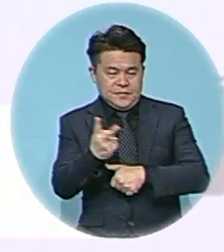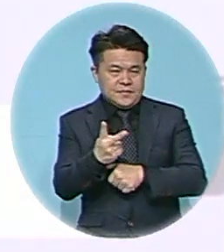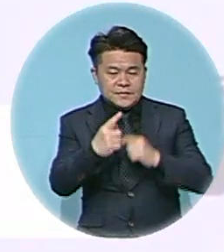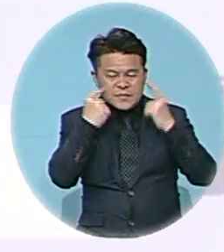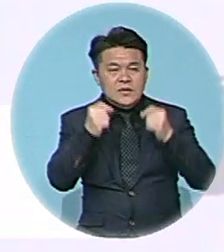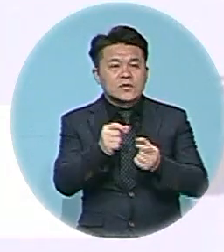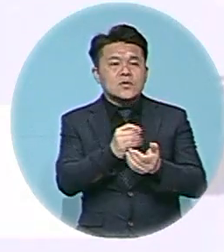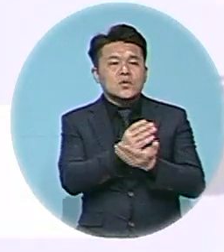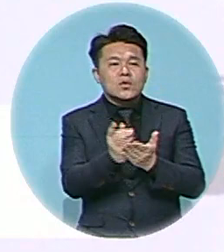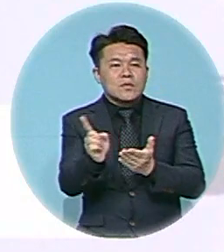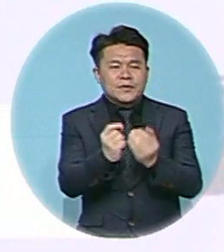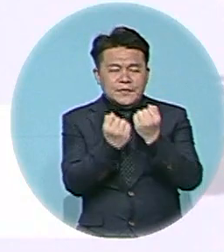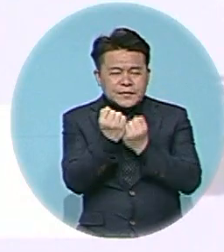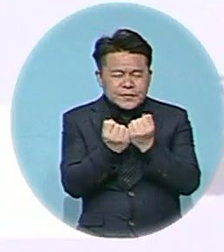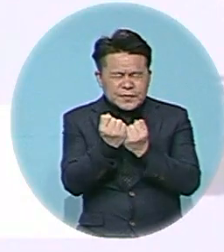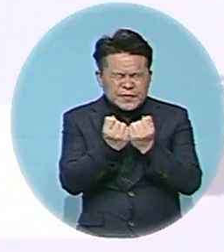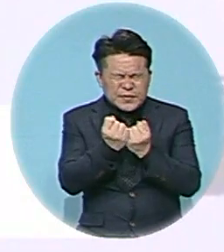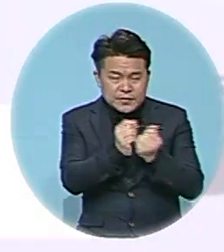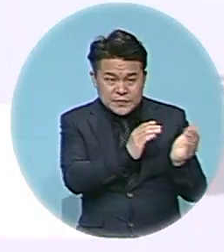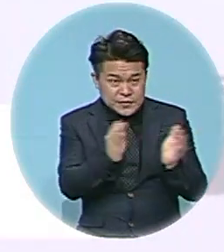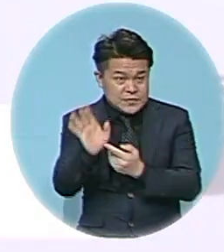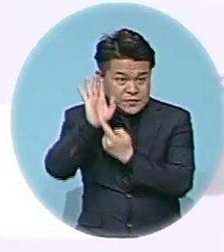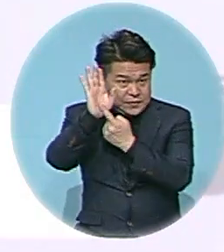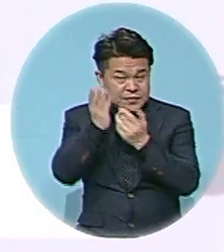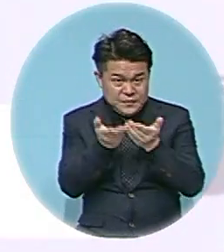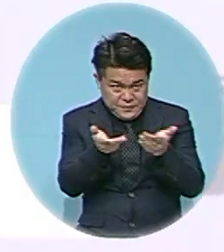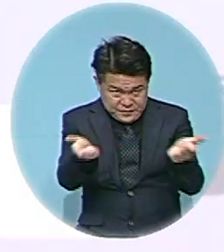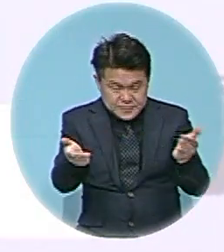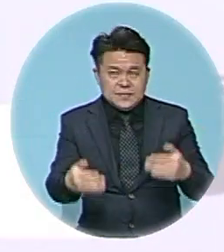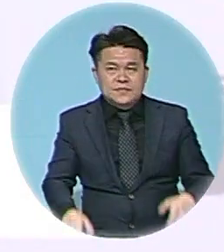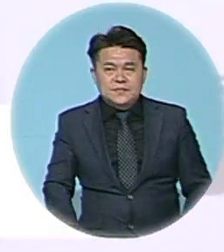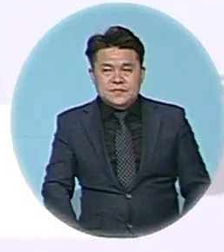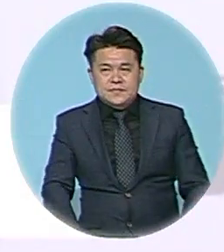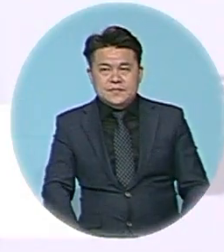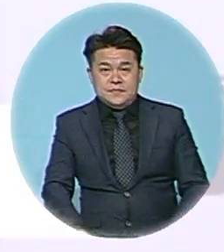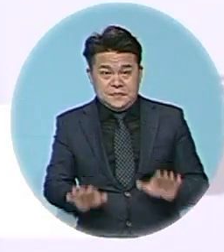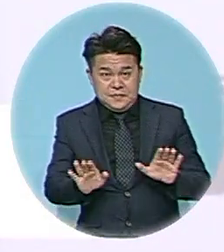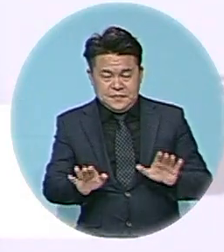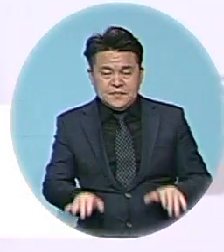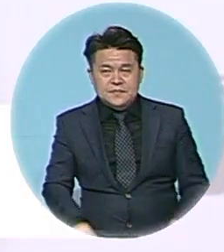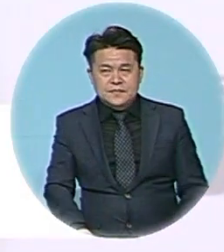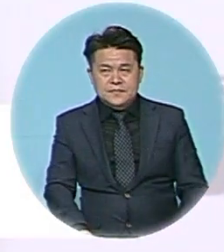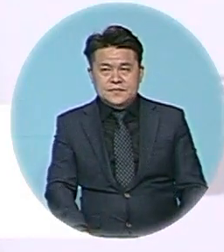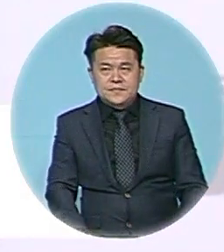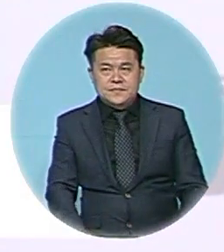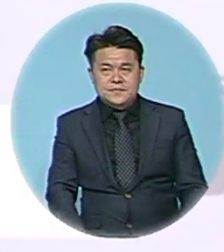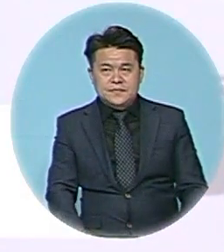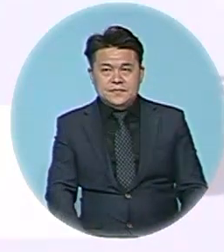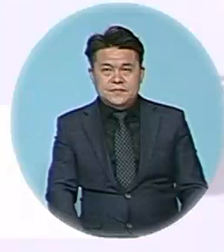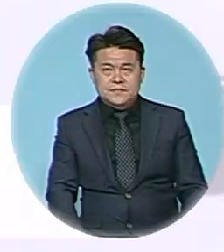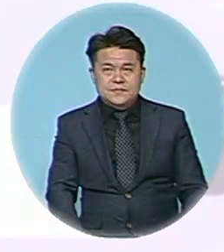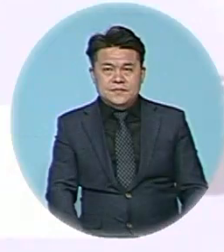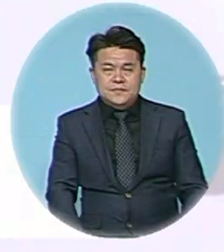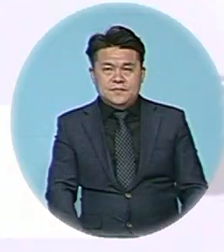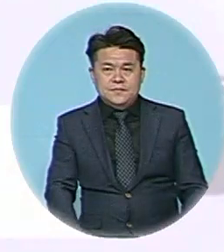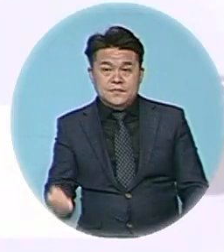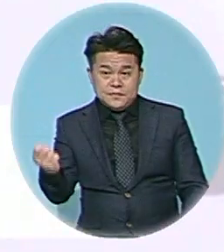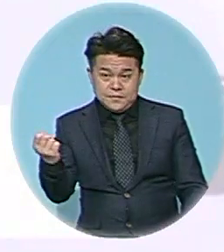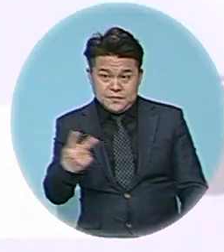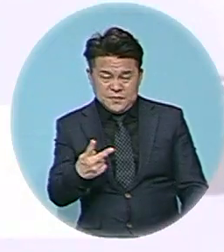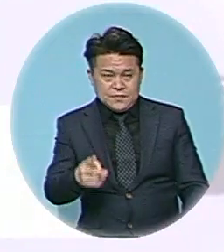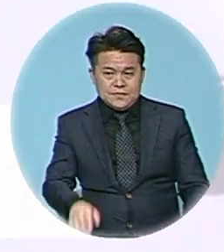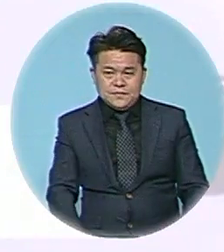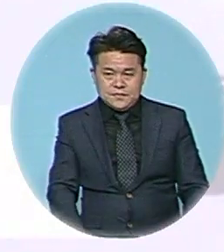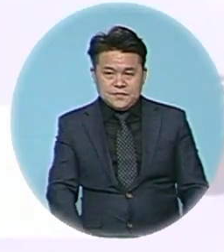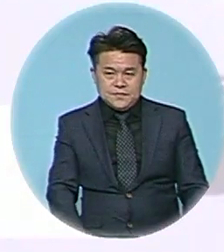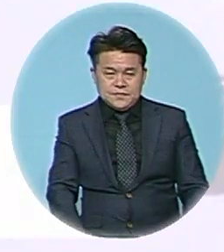부분에 대해서 보다 상세하게 정리된 브리핑을 할 수 있도록 준비하고 있다는 말씀을 드립니다. 또한